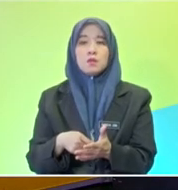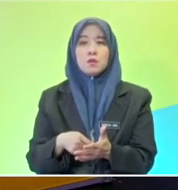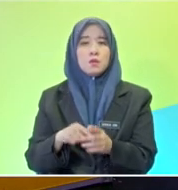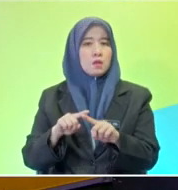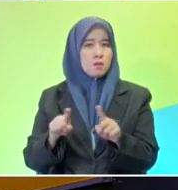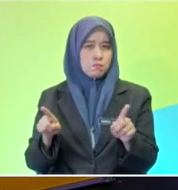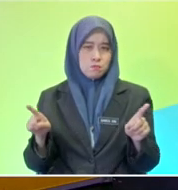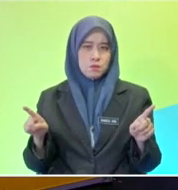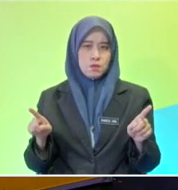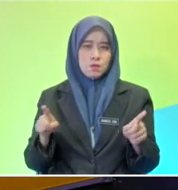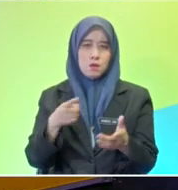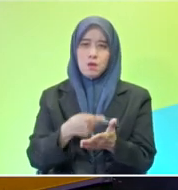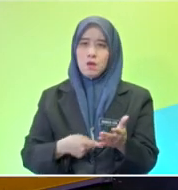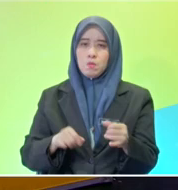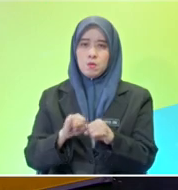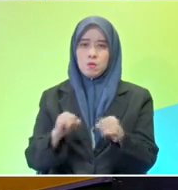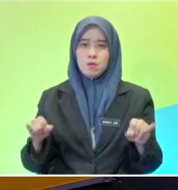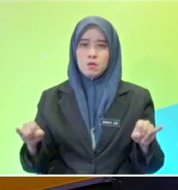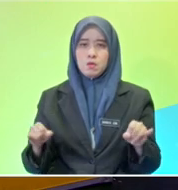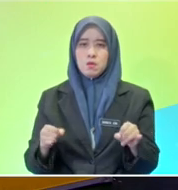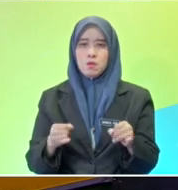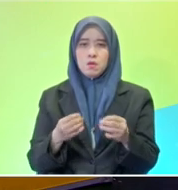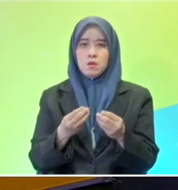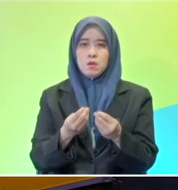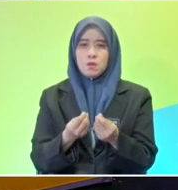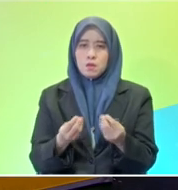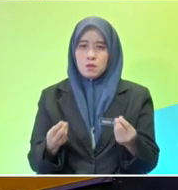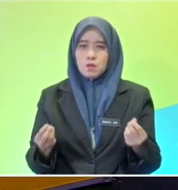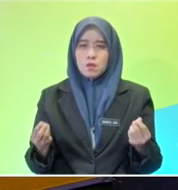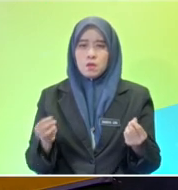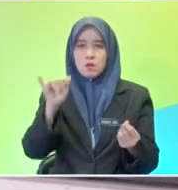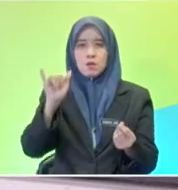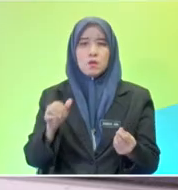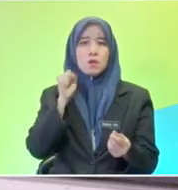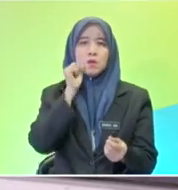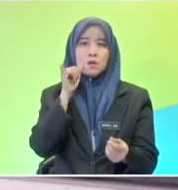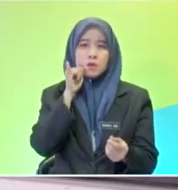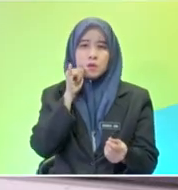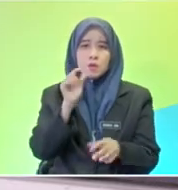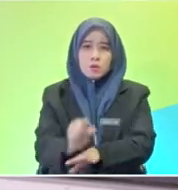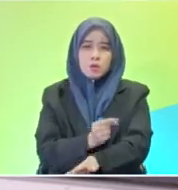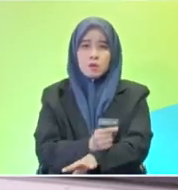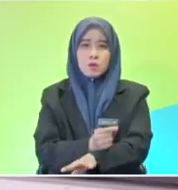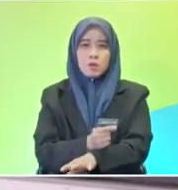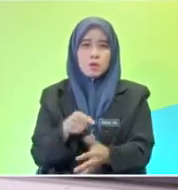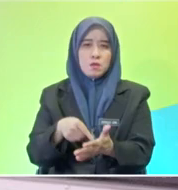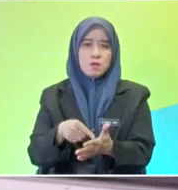Tapi apa jenis tanah yang Fika guna tu? Ni Cik Su, saya guna pasir. Guna